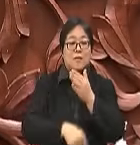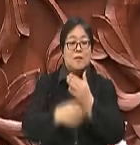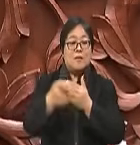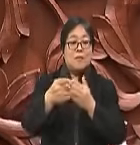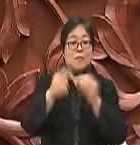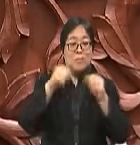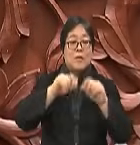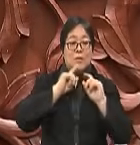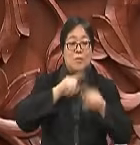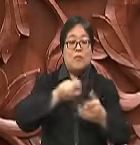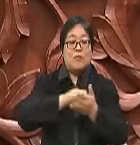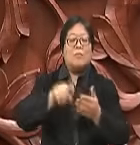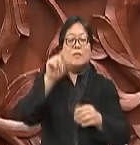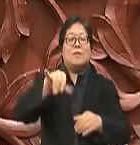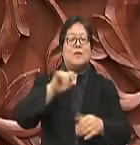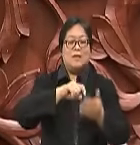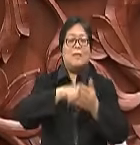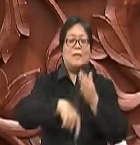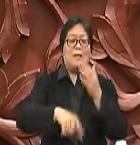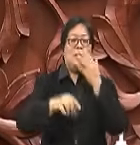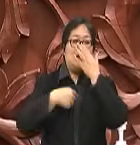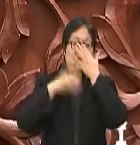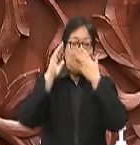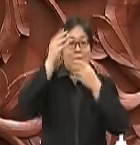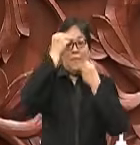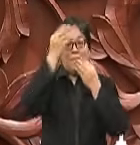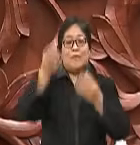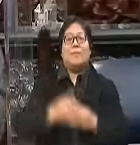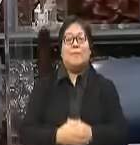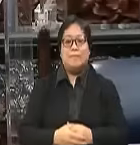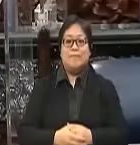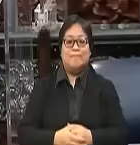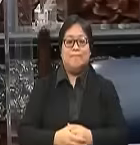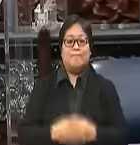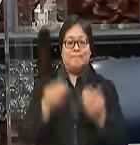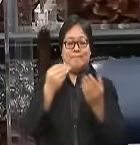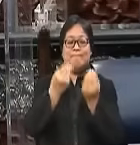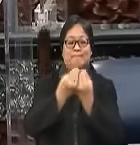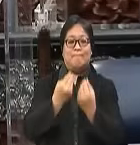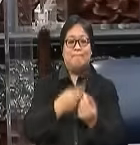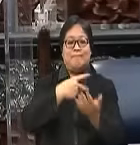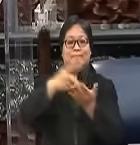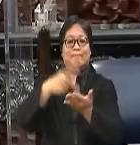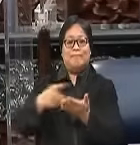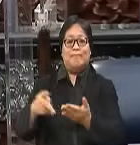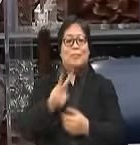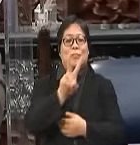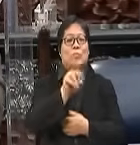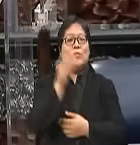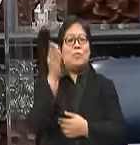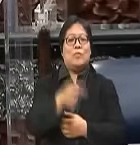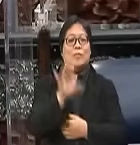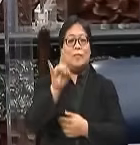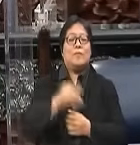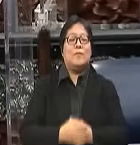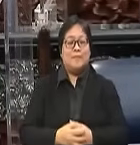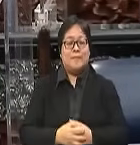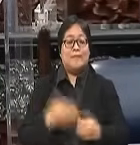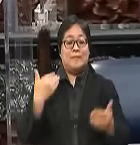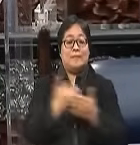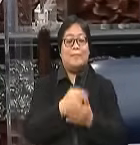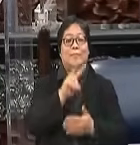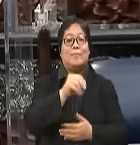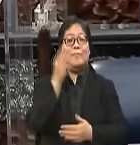fiardi lele umat ditiru oleh pun saya akan melumpuhkan gunakan pembacaannya telah pun banjir kan pada 20 Oke sedikit ketik